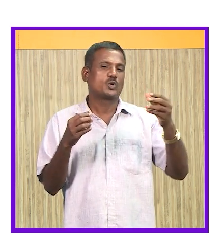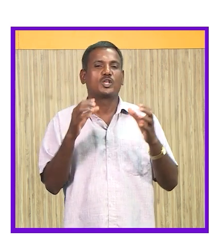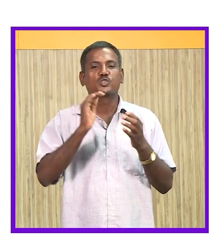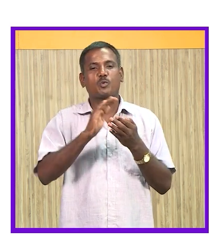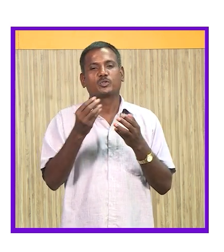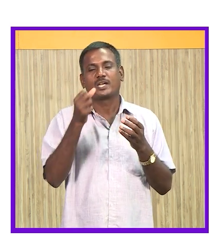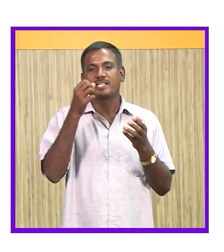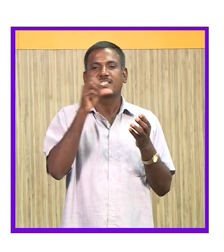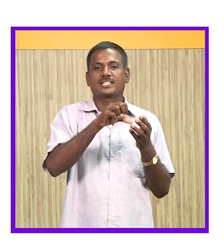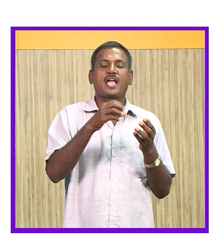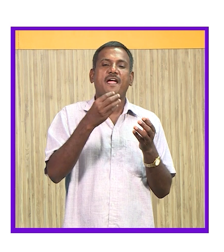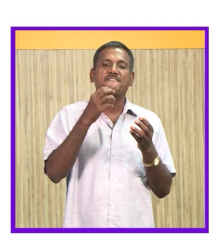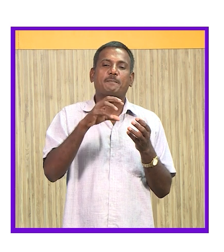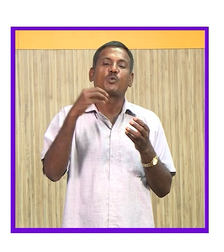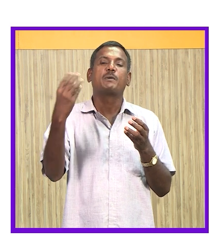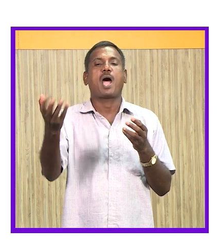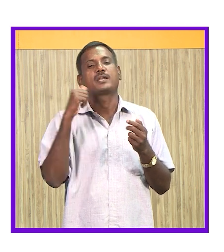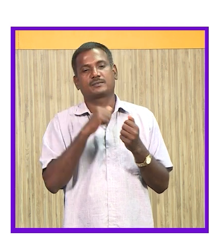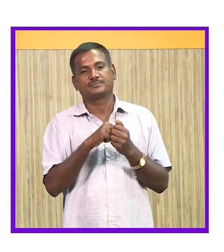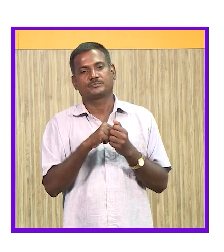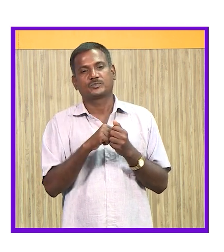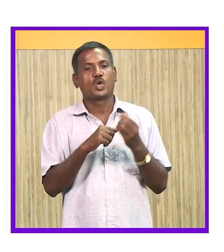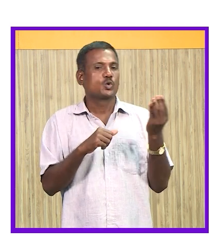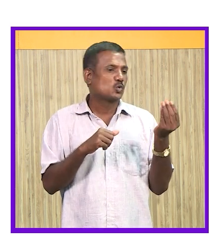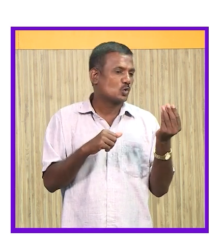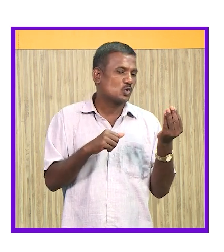சோப்புத்தூளுடன் நீர் சேர்த்தல், வெப்ப உமிழ் மாற்றம்,